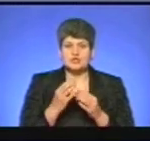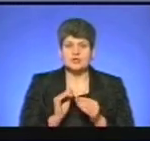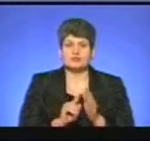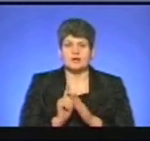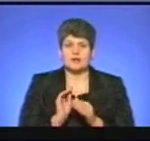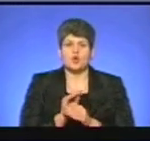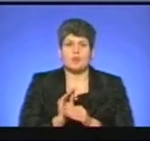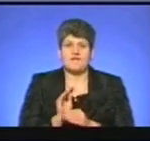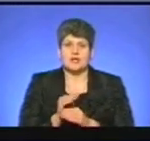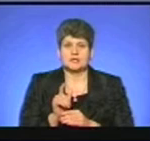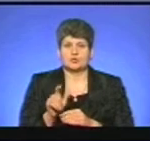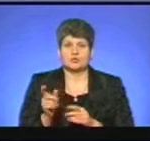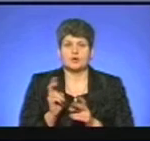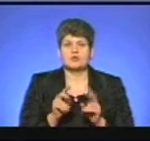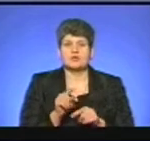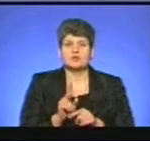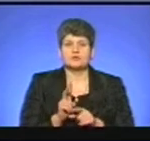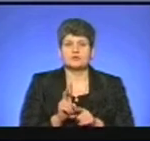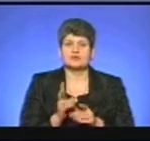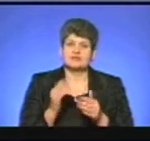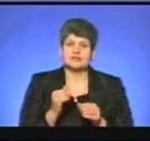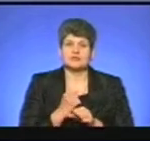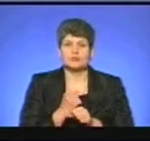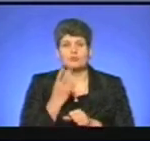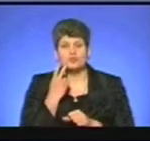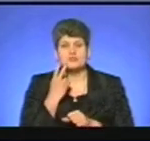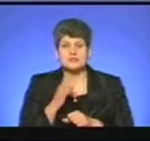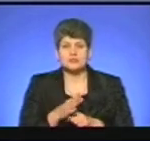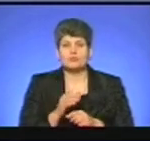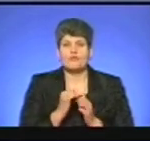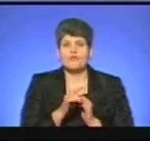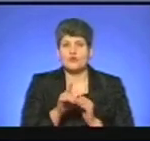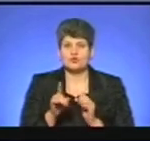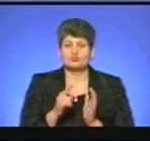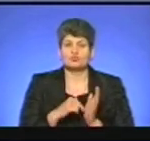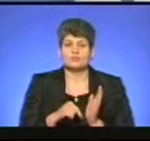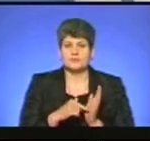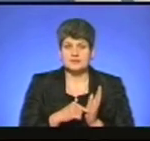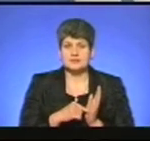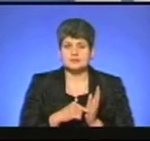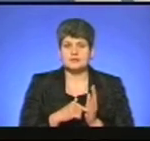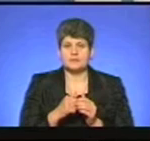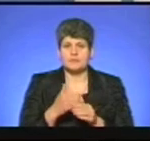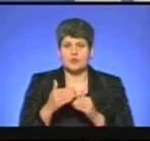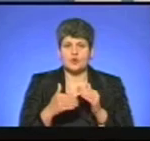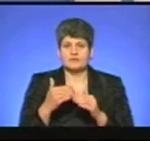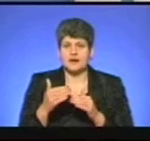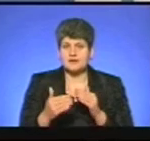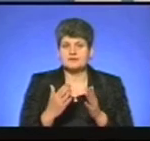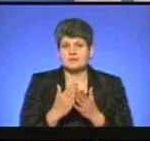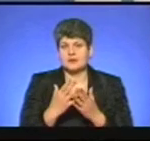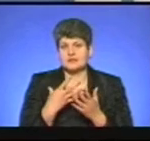додаватися люди. Вже підходять люди, які кажуть, а давайте ми це зробимо не постійно. Оскільки кожне місто продвинуте на сьогоднішній день має якесь